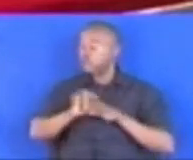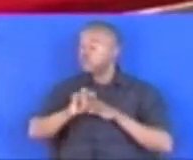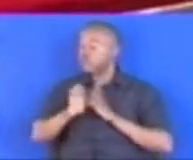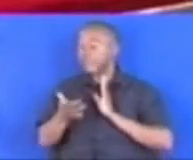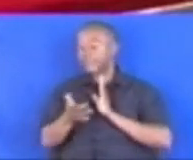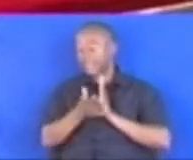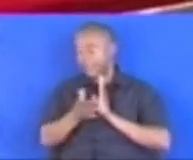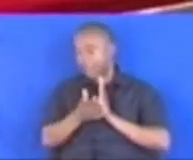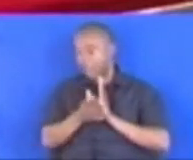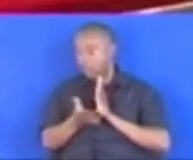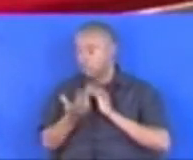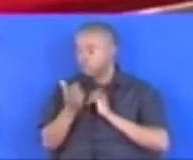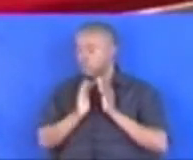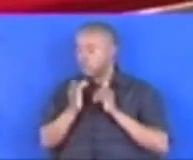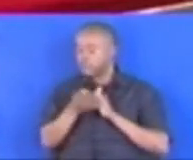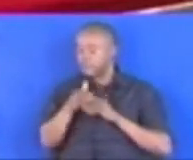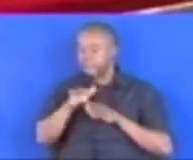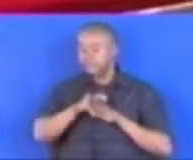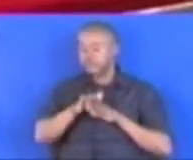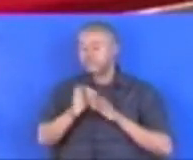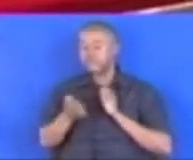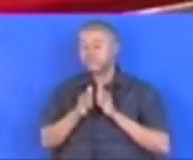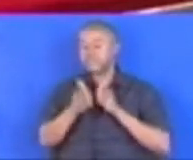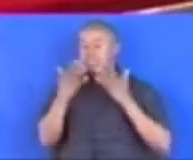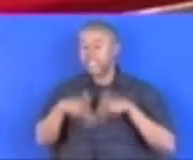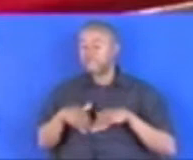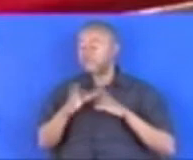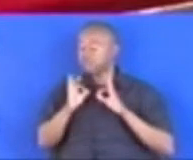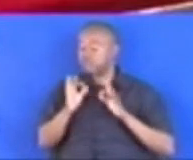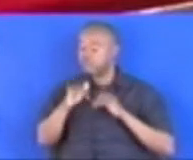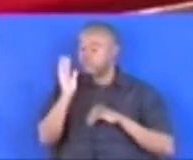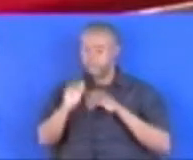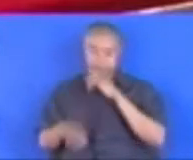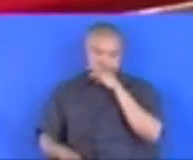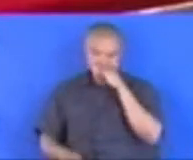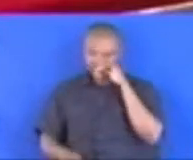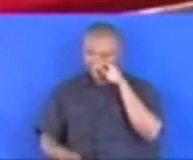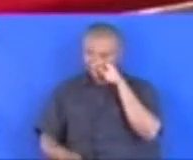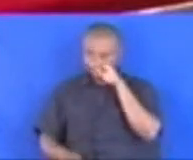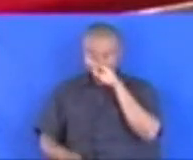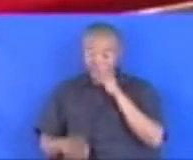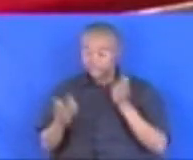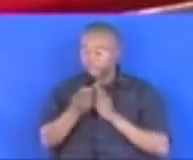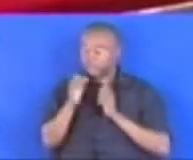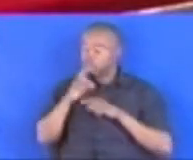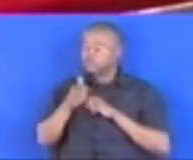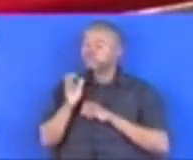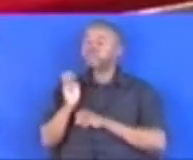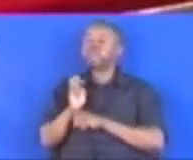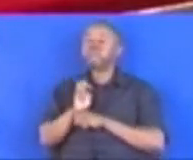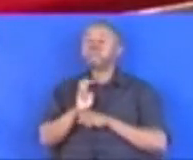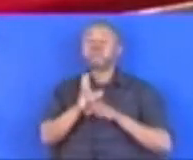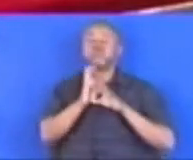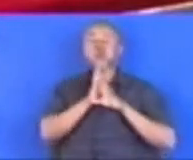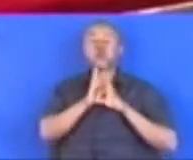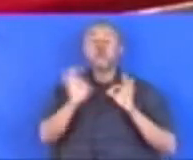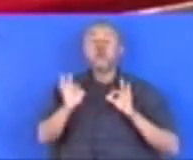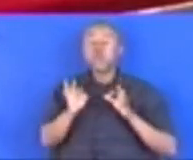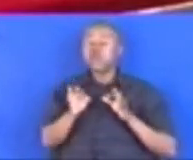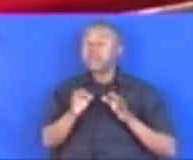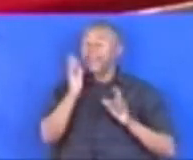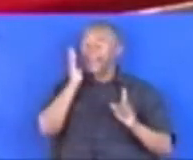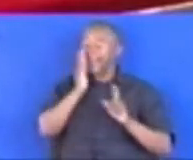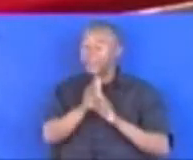TEHAMA ili kudhibiti matumizi ya bidhaa za afya yawe kwa usahihi zaidi. Pia tutazidi kusimamia ubora wa huduma ili kuvutia wananchi